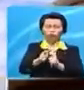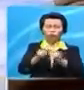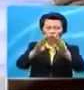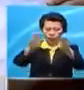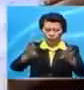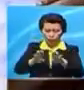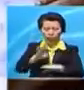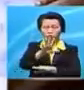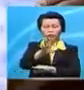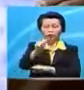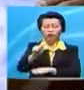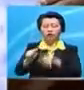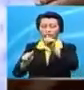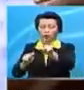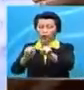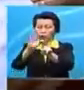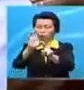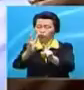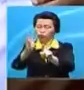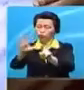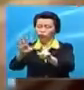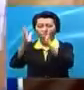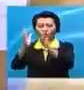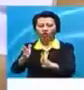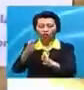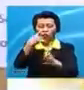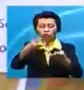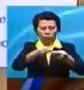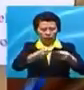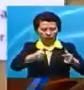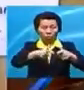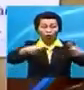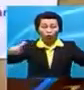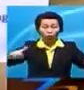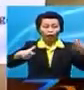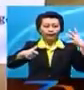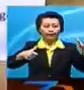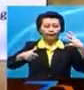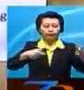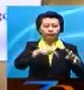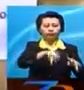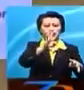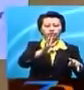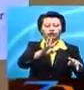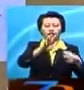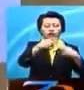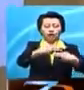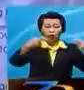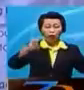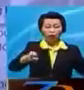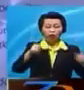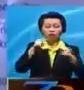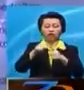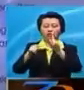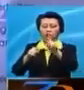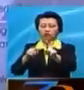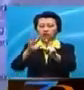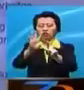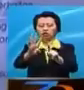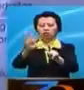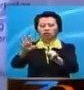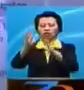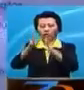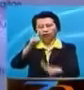5A kepada 175 penerima untuk tanah seluas 14.4 hektar kepada 154 penduduk